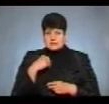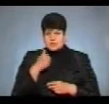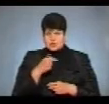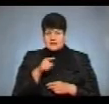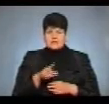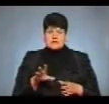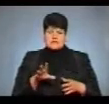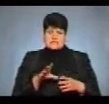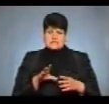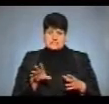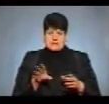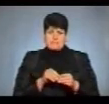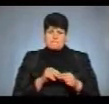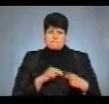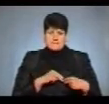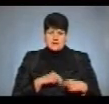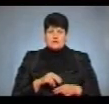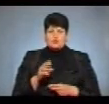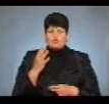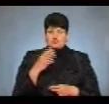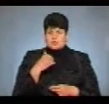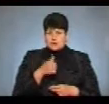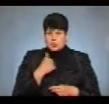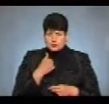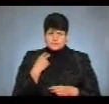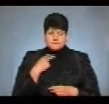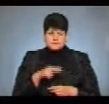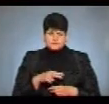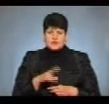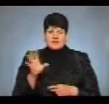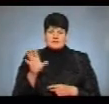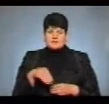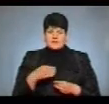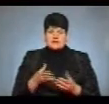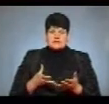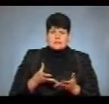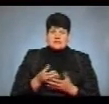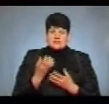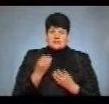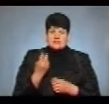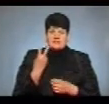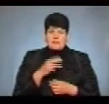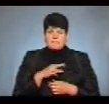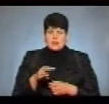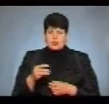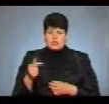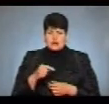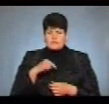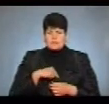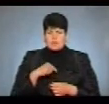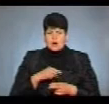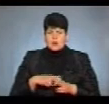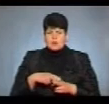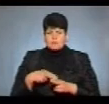Їхньому спільнику Станіславу Бабенку – 4 роки ув'язнення. Усім засудженим присудили сплатити ще 2 мільйони гривень моральної